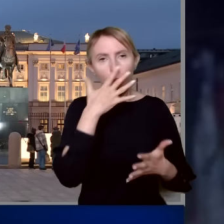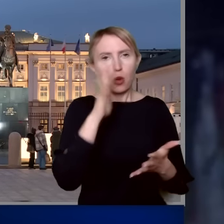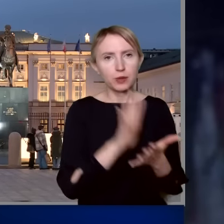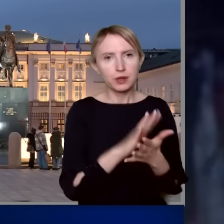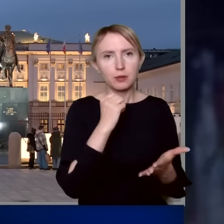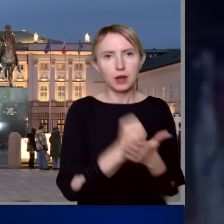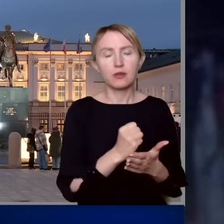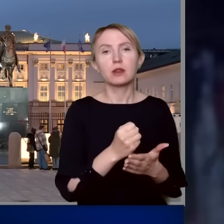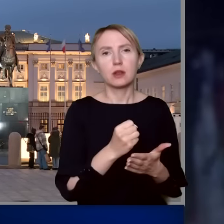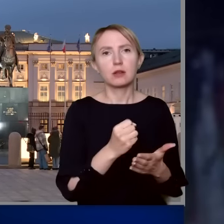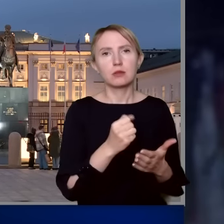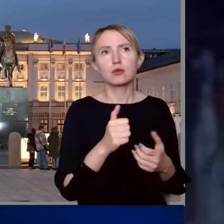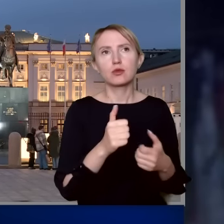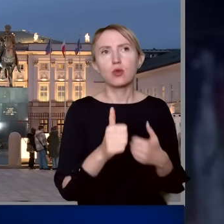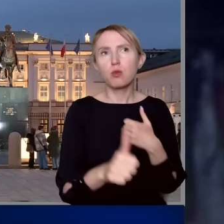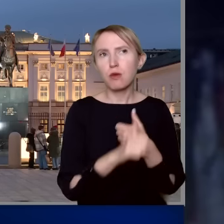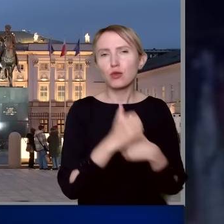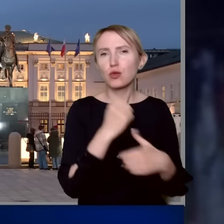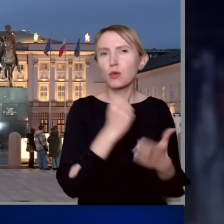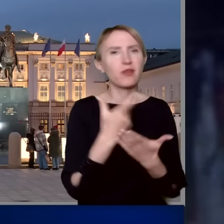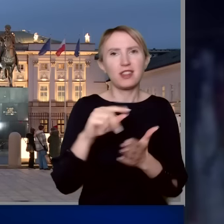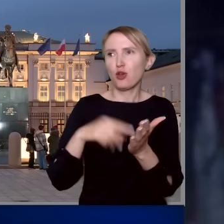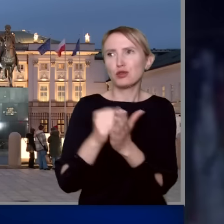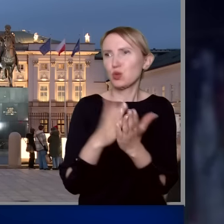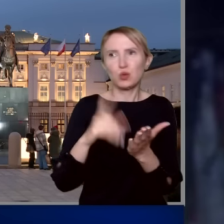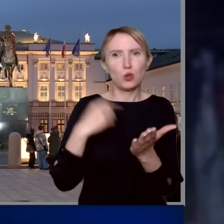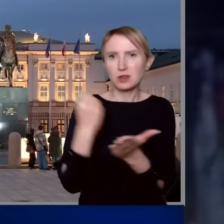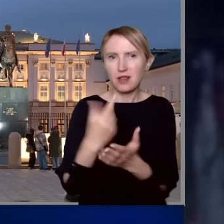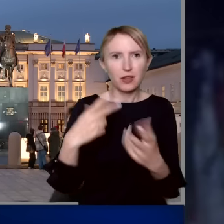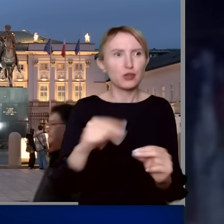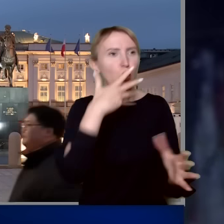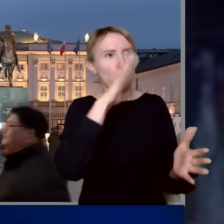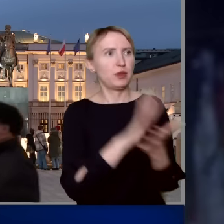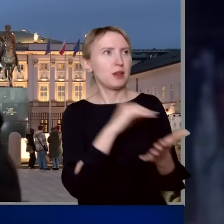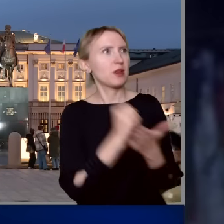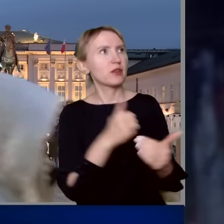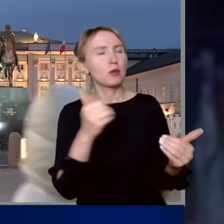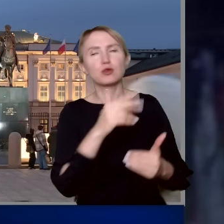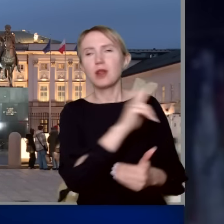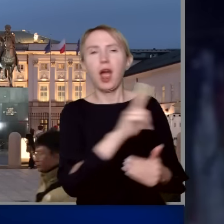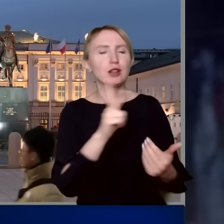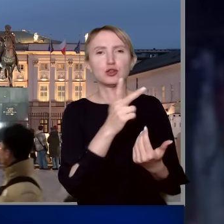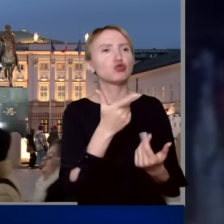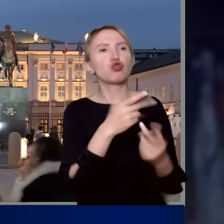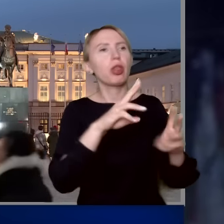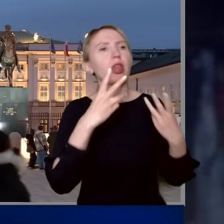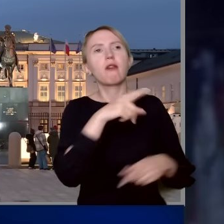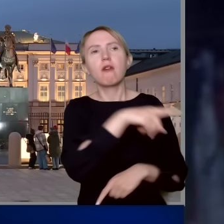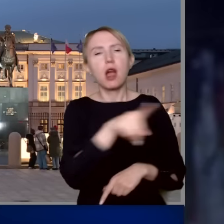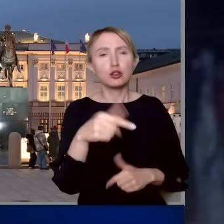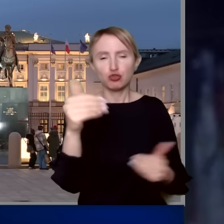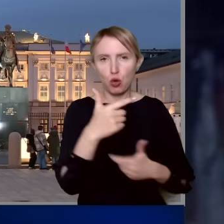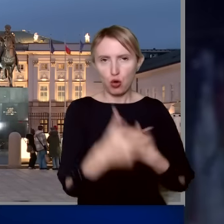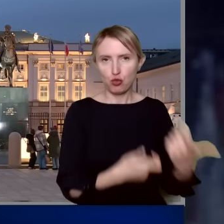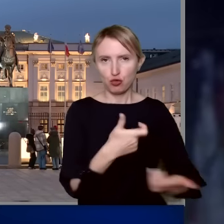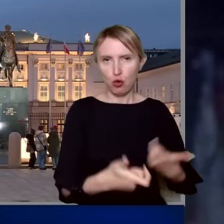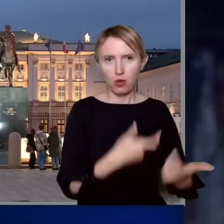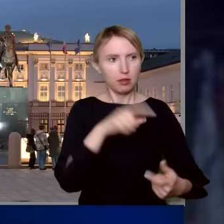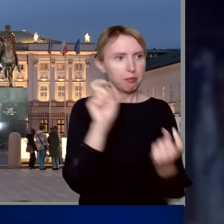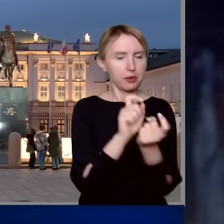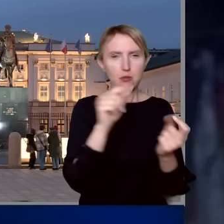stanowią prawo. Nie konstytucja, nie ustawy, ale opinie prawne. Można każdego unieważnić. Każdy organ można